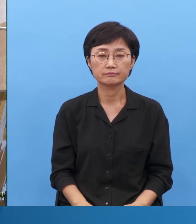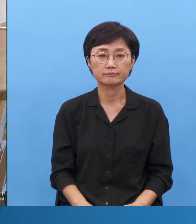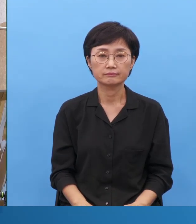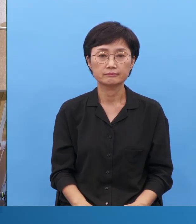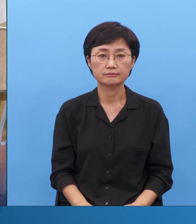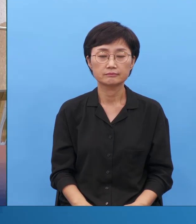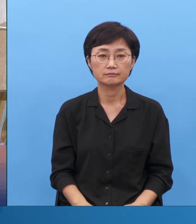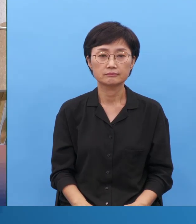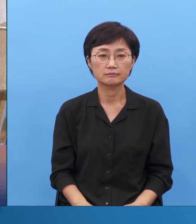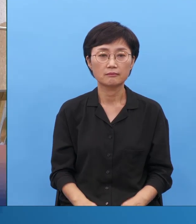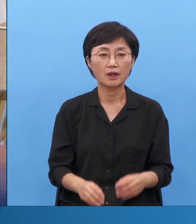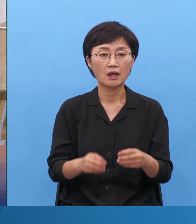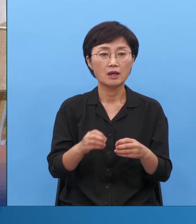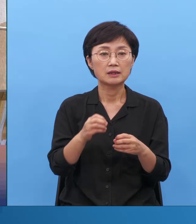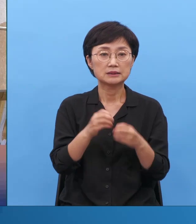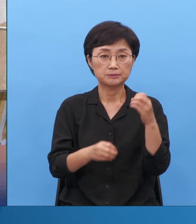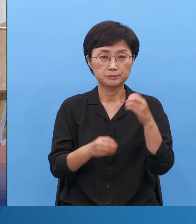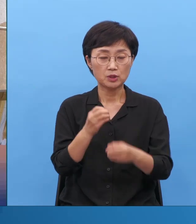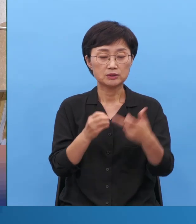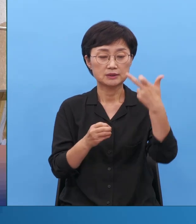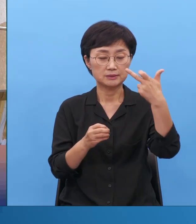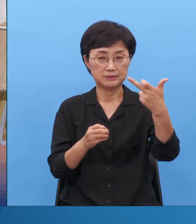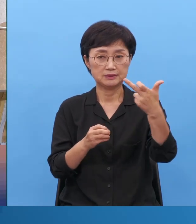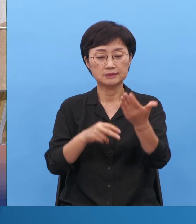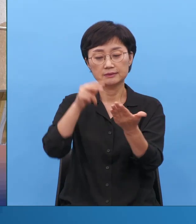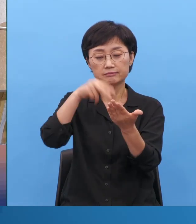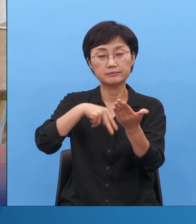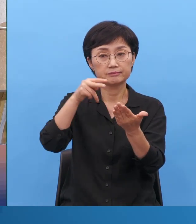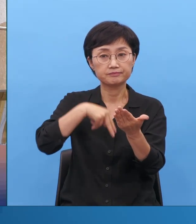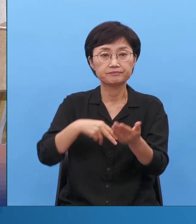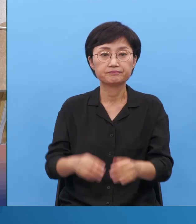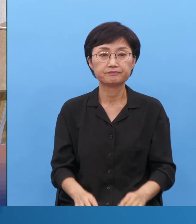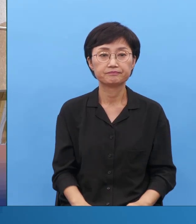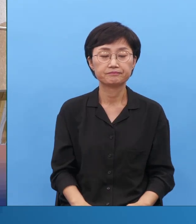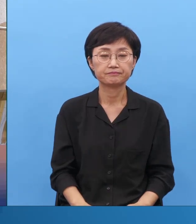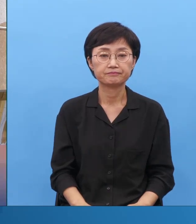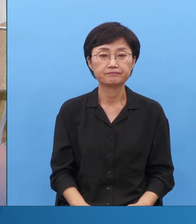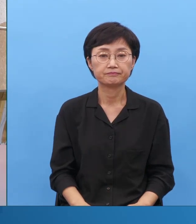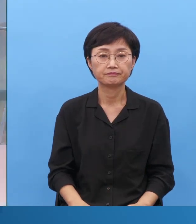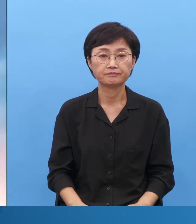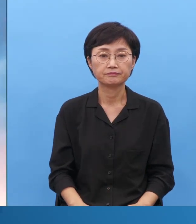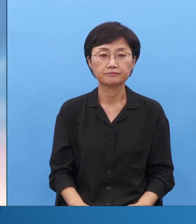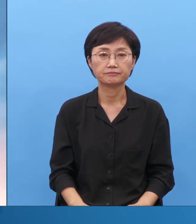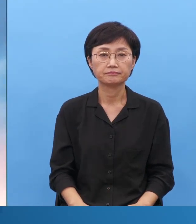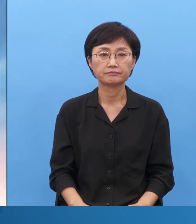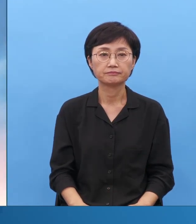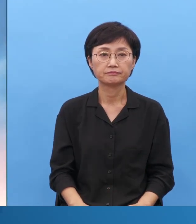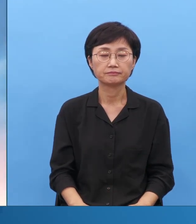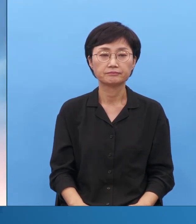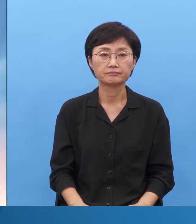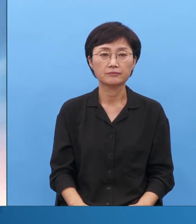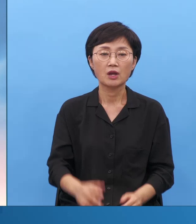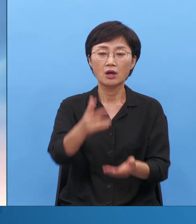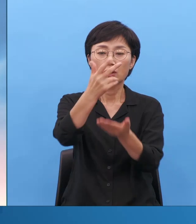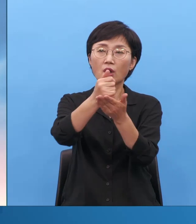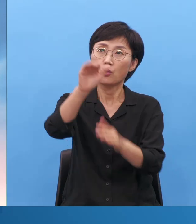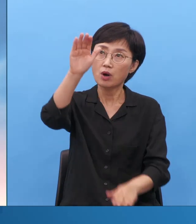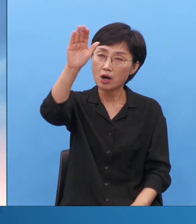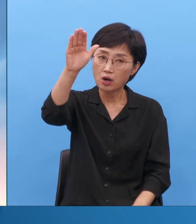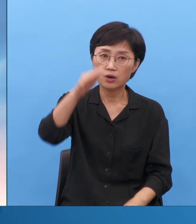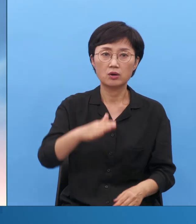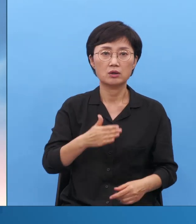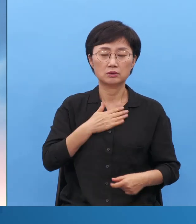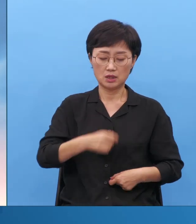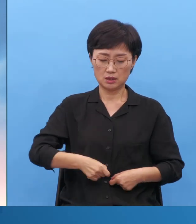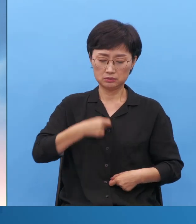찬양하여라. 교동문 11번 시편 17편입니다. Responsive reading number 11, Psalms chapter 17. 여호와여